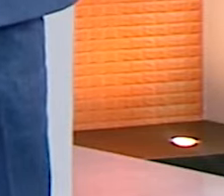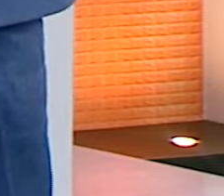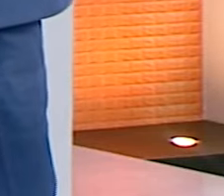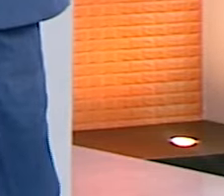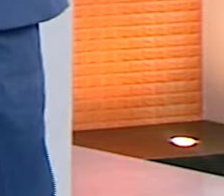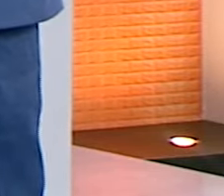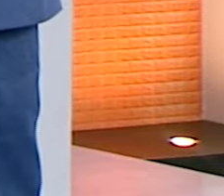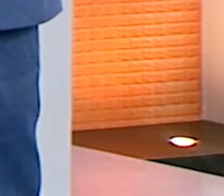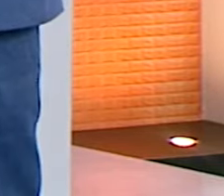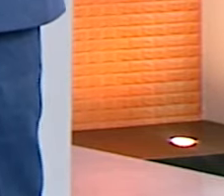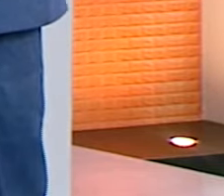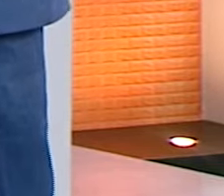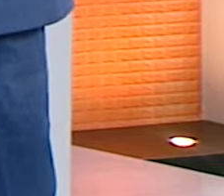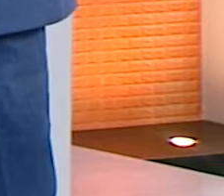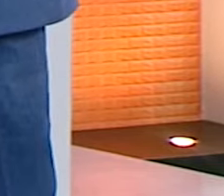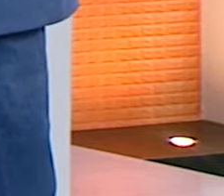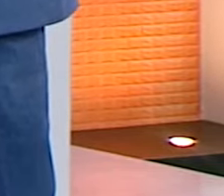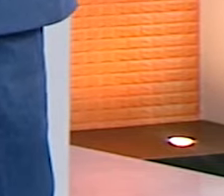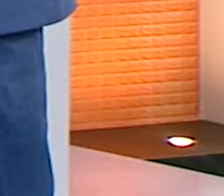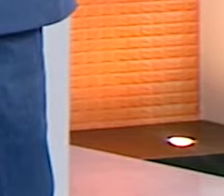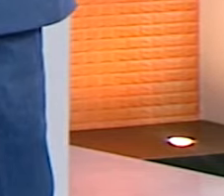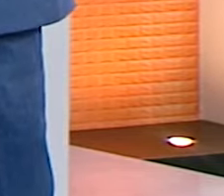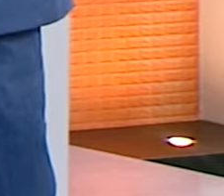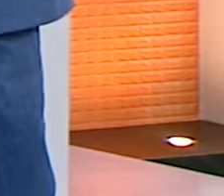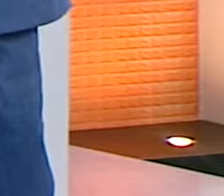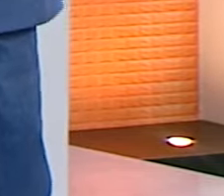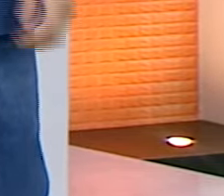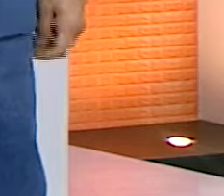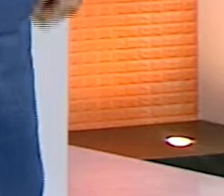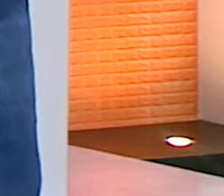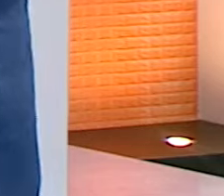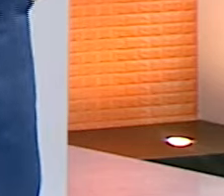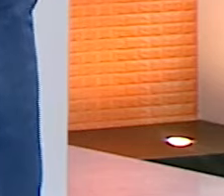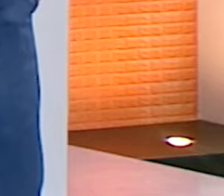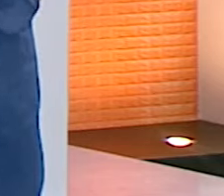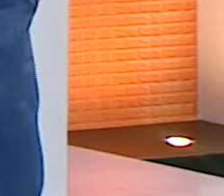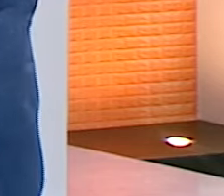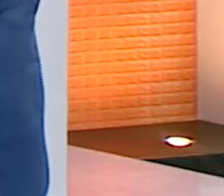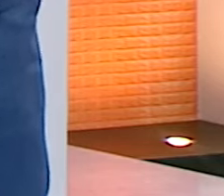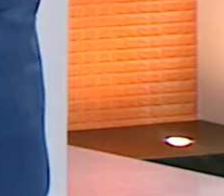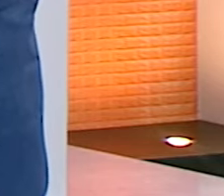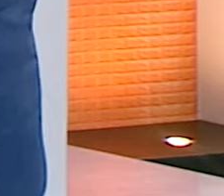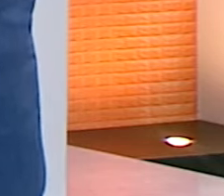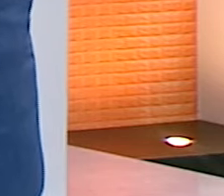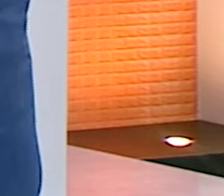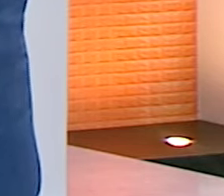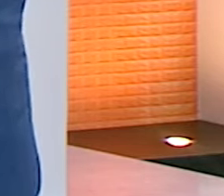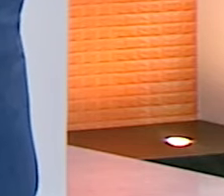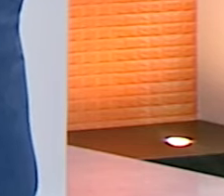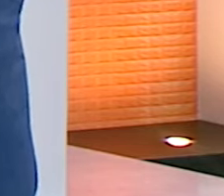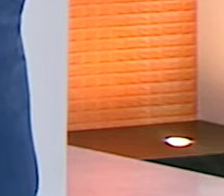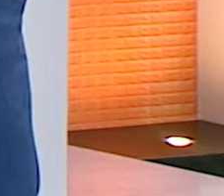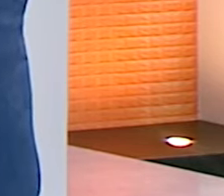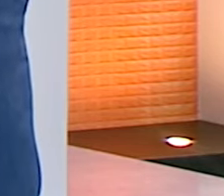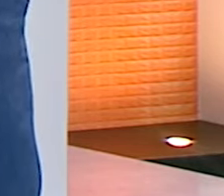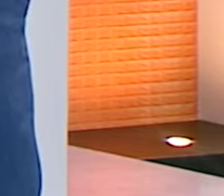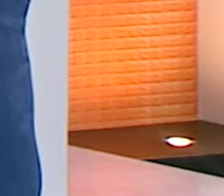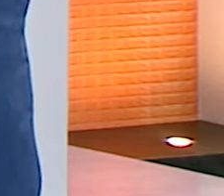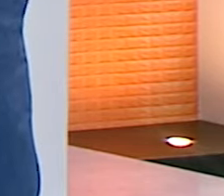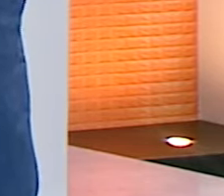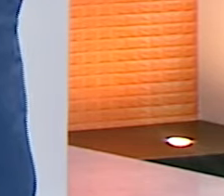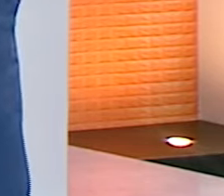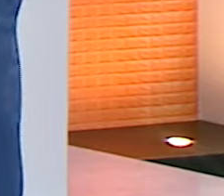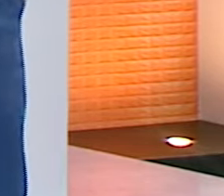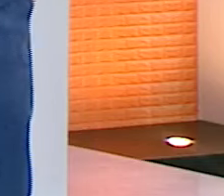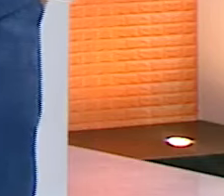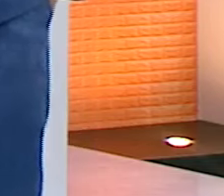Igan, mauna ka sa mga balita. Mag-subscribe sa GMA Integrated News sa YouTube. Sa mga Kapuso abroad, subaybayan nyo kami sa GMA